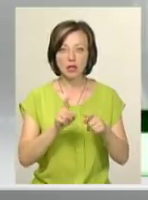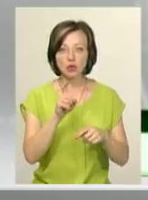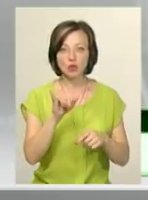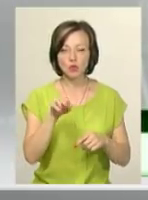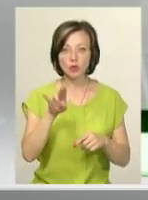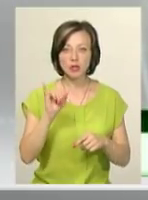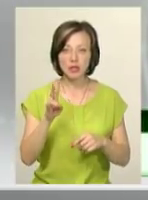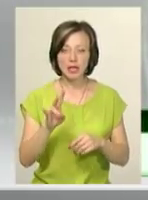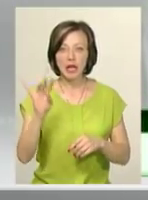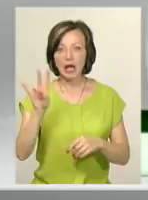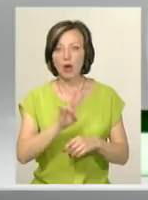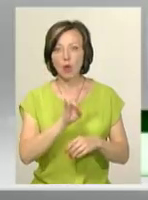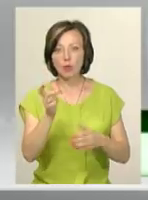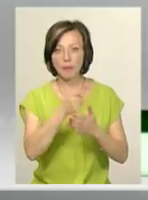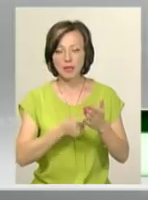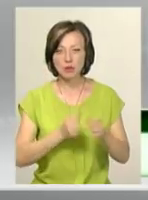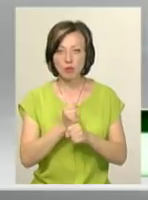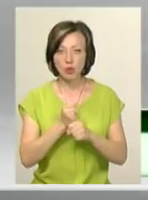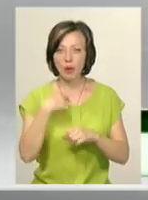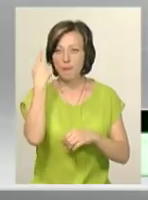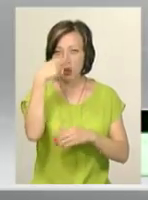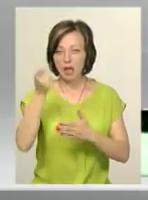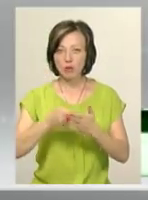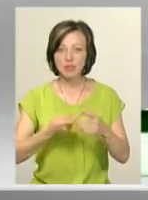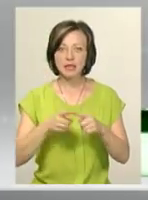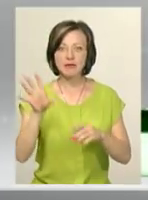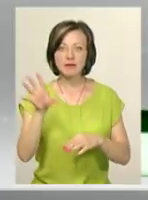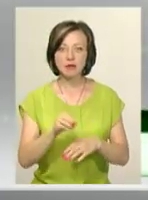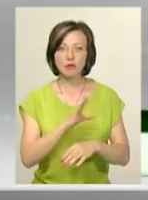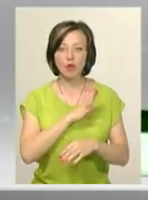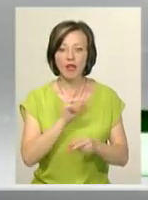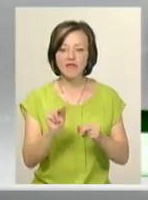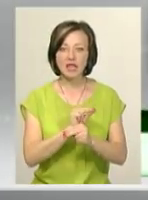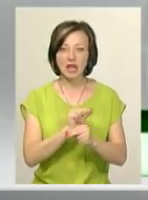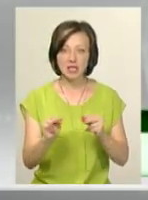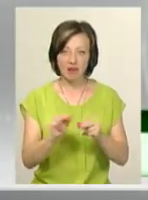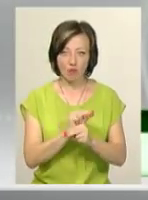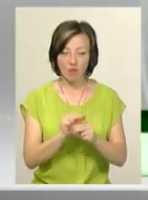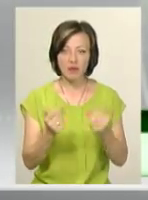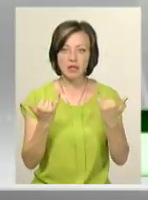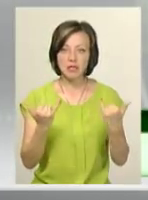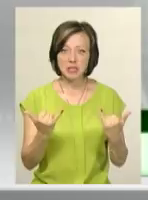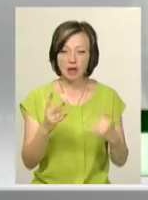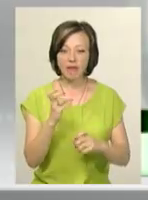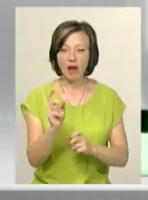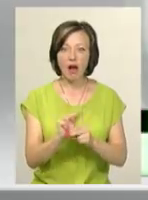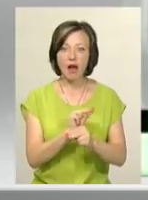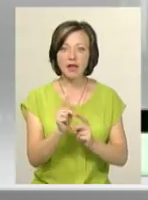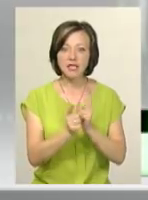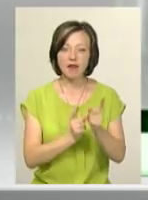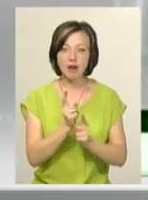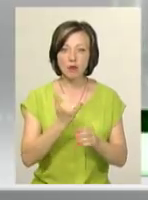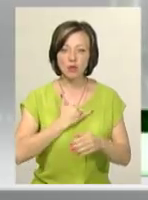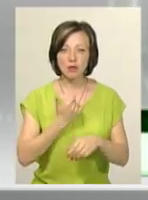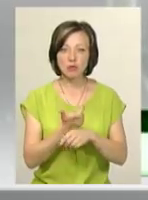і іконописні роботи, і також портретні роботи, це всі роботи, які були відреставровані. Зараз на реставрації в нас знаходиться